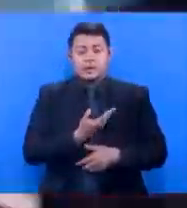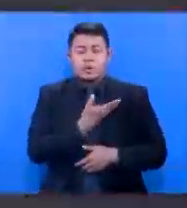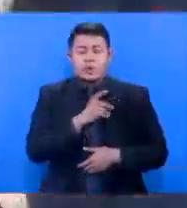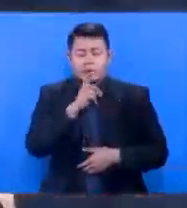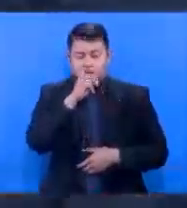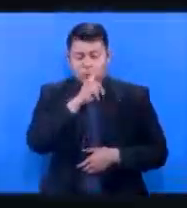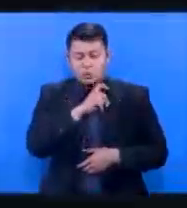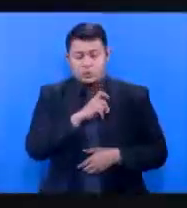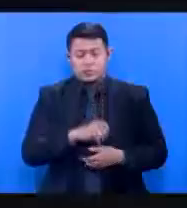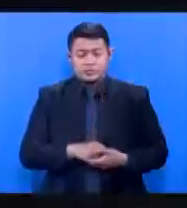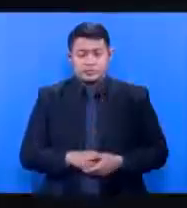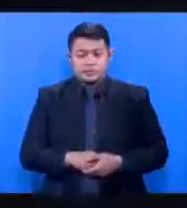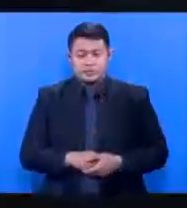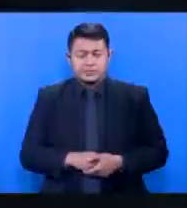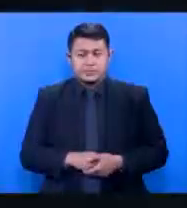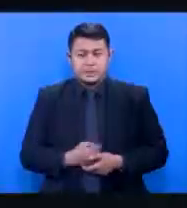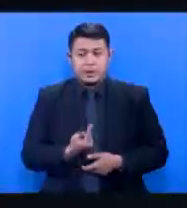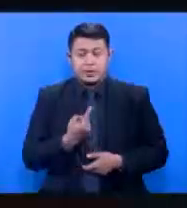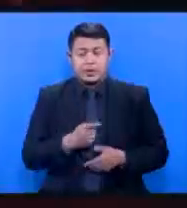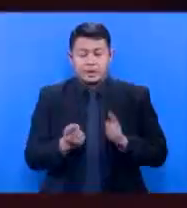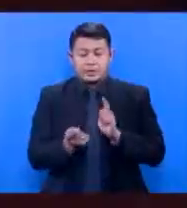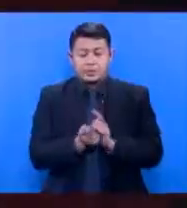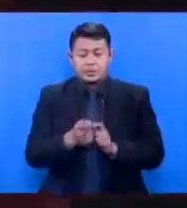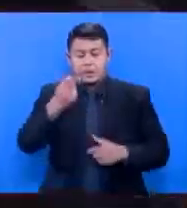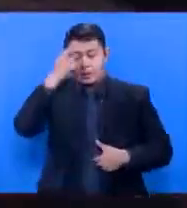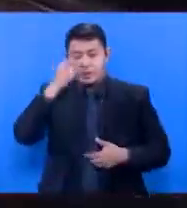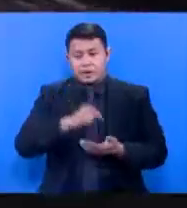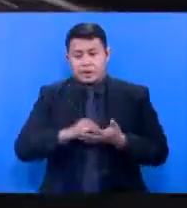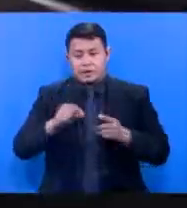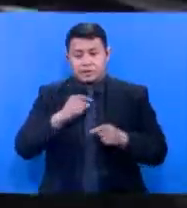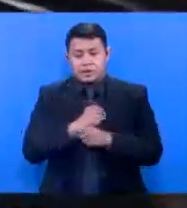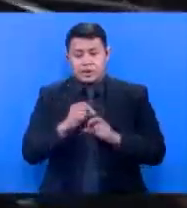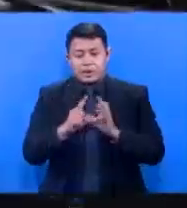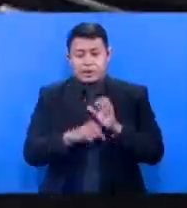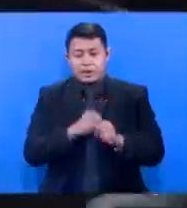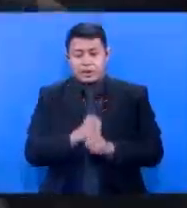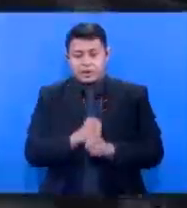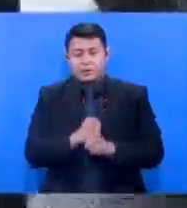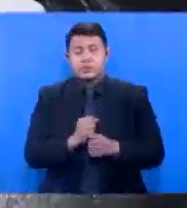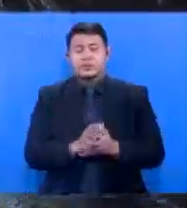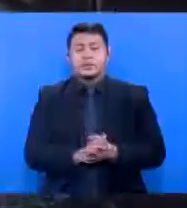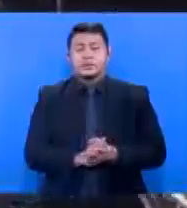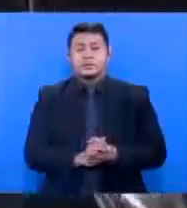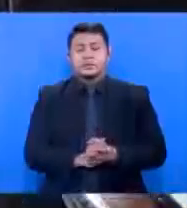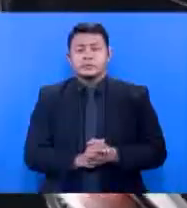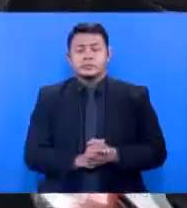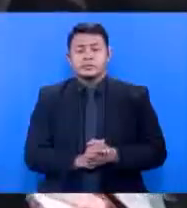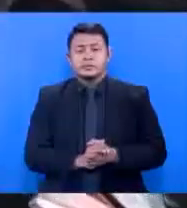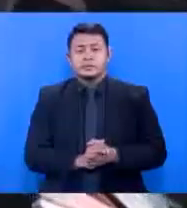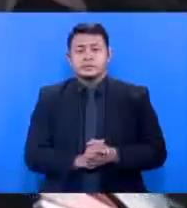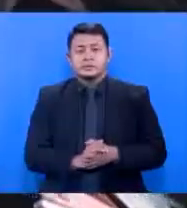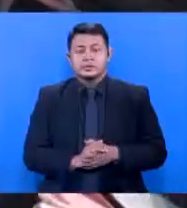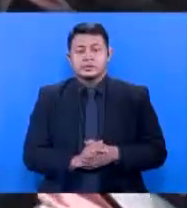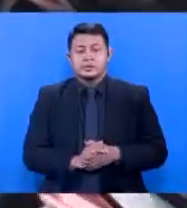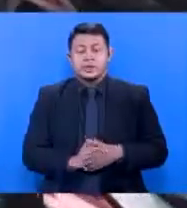korban penipuan. Awalnya ia bertemu dengan pelaku bernama Agung ketika transit di stasiun Tanah Abang. Mereka keluar